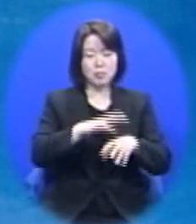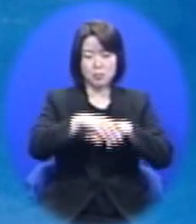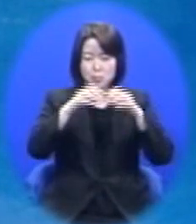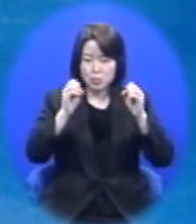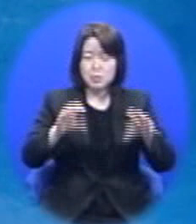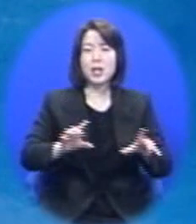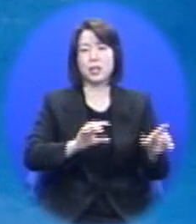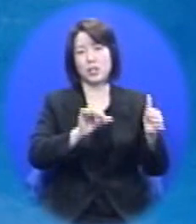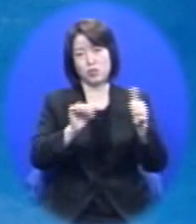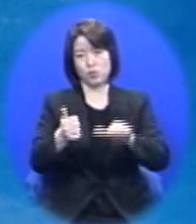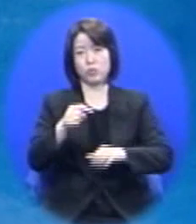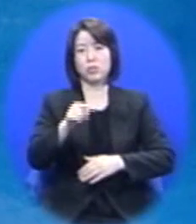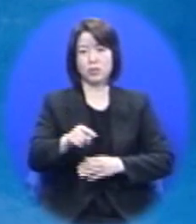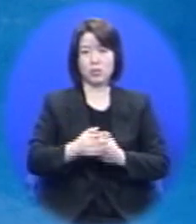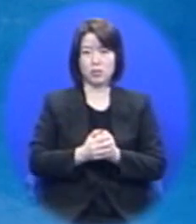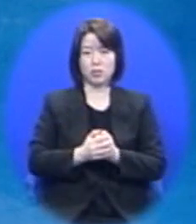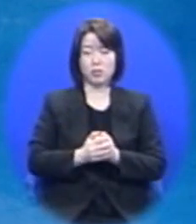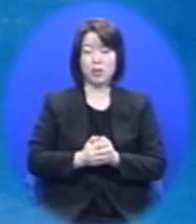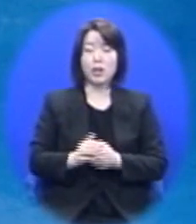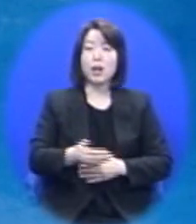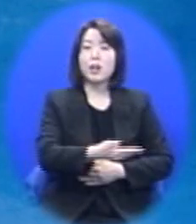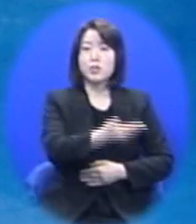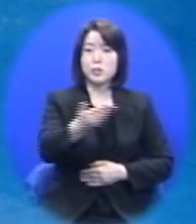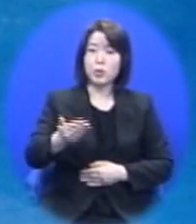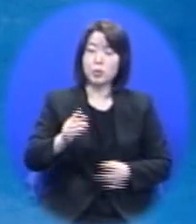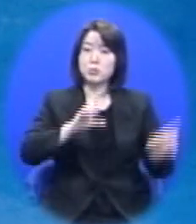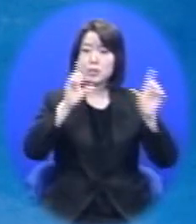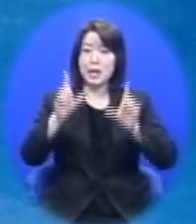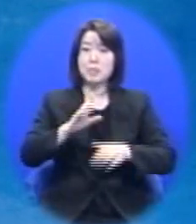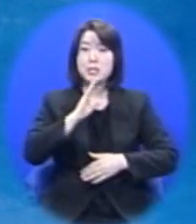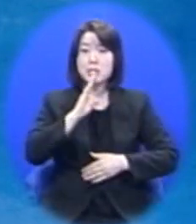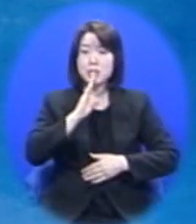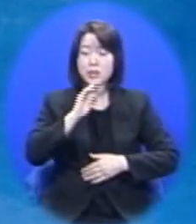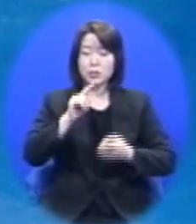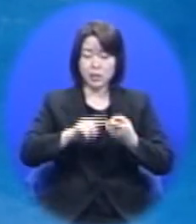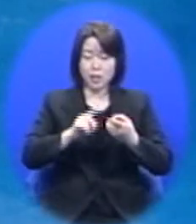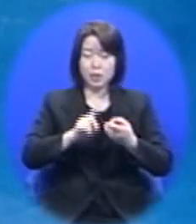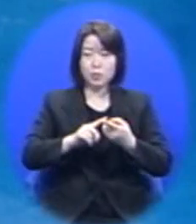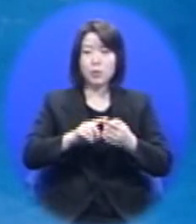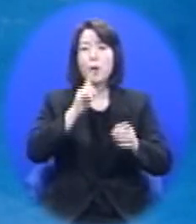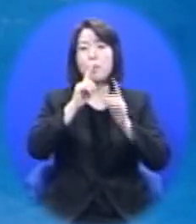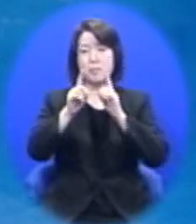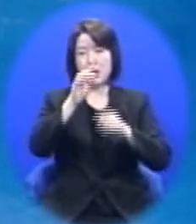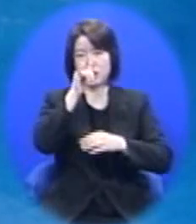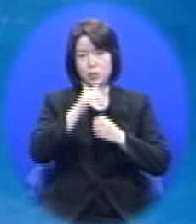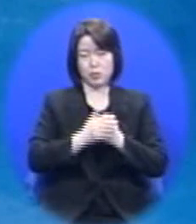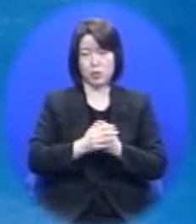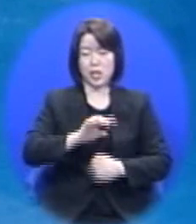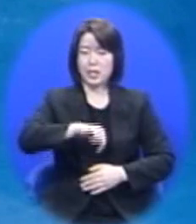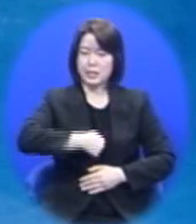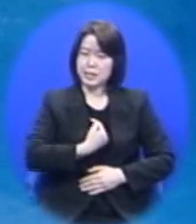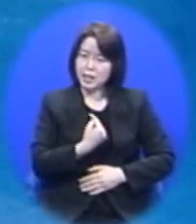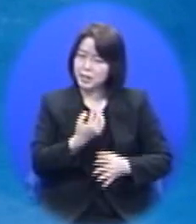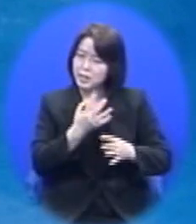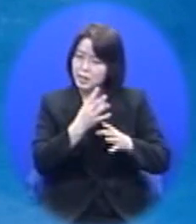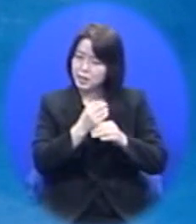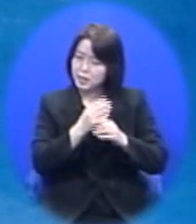실제로 여러분의 삶을 그대로 말하고 있는 거 아닙니까? 자기 나를 셀 줄 몰라요.